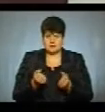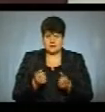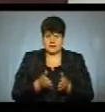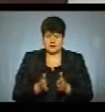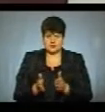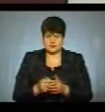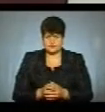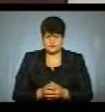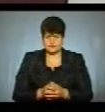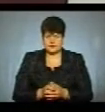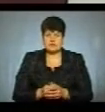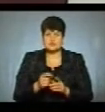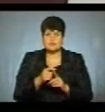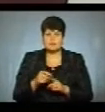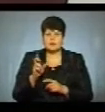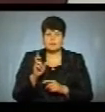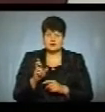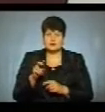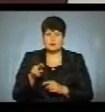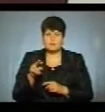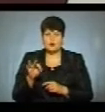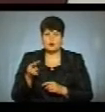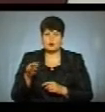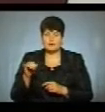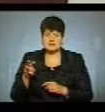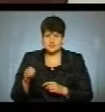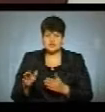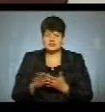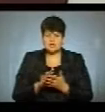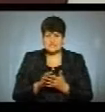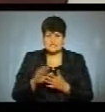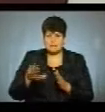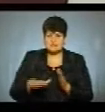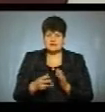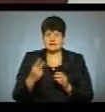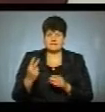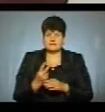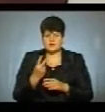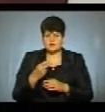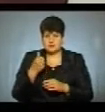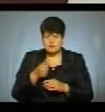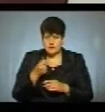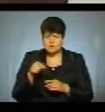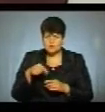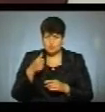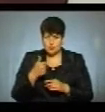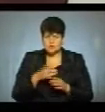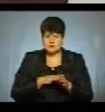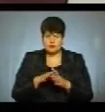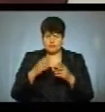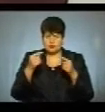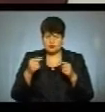течію. За словами Богдана Поломацканича, чистять басейн двічі на рік. Цього року повністю спустили воду